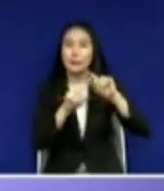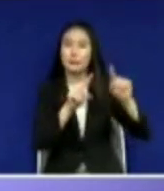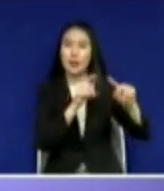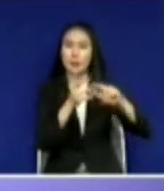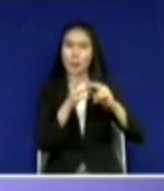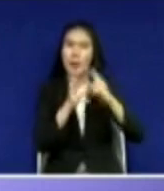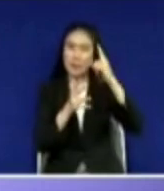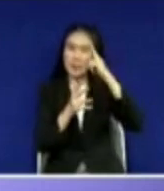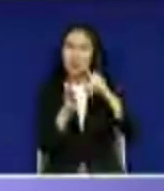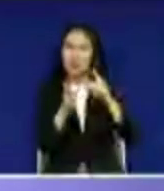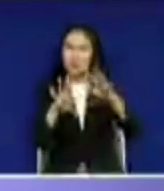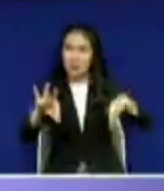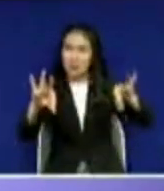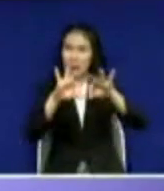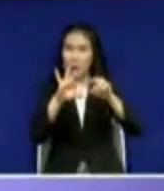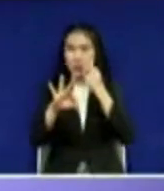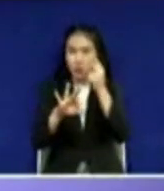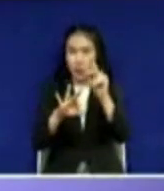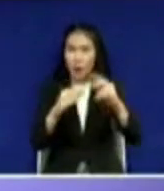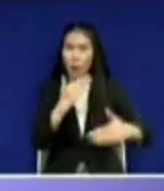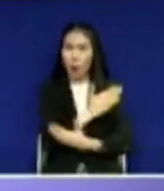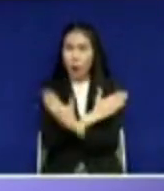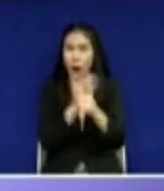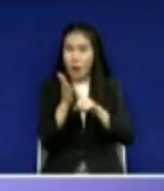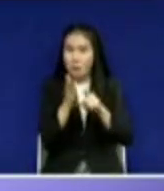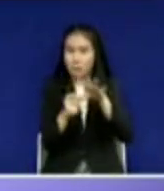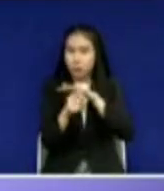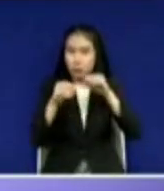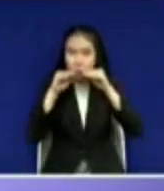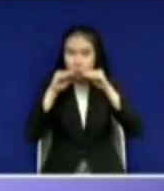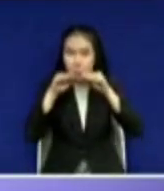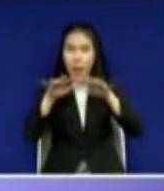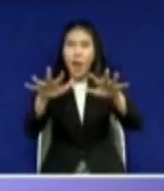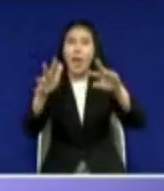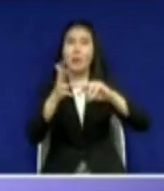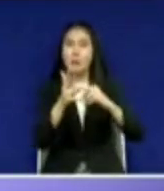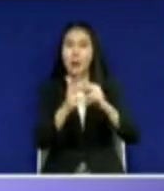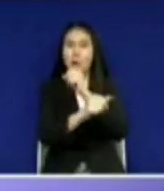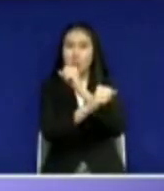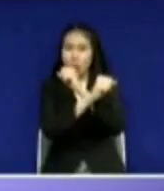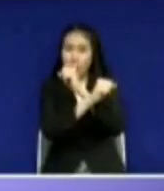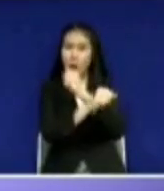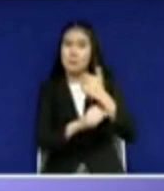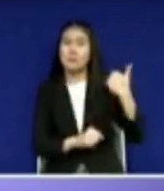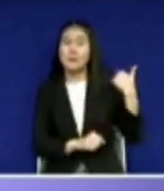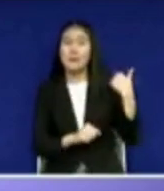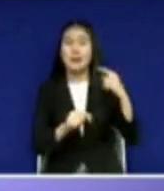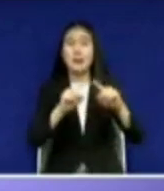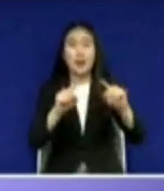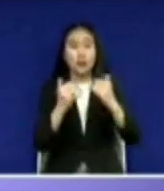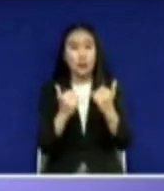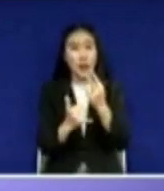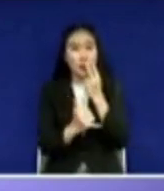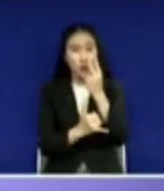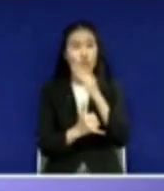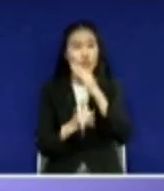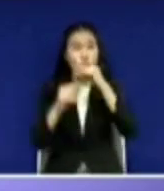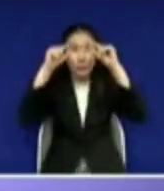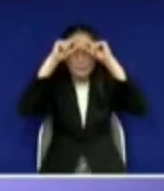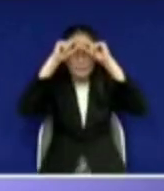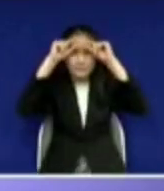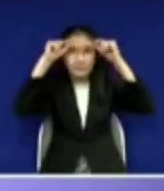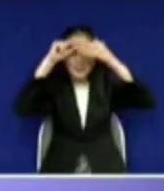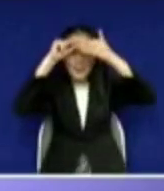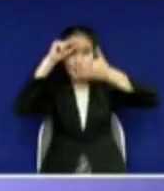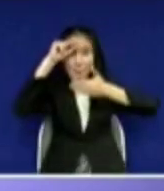ช่องทางหลักในการแพร่กระจายของเชื้อโรคก็คือเชื้อโควิด-19แต่ว่าจะเห็นได้ว่าเวลาถ้าเราสวมเฟซชิลด์ค่ะ